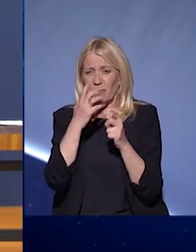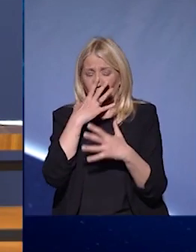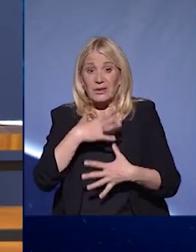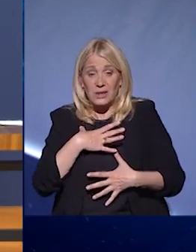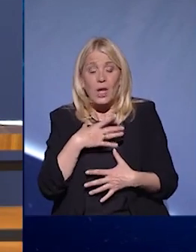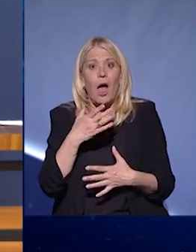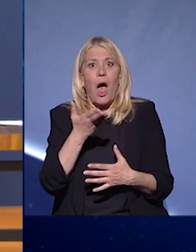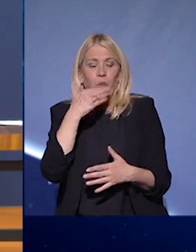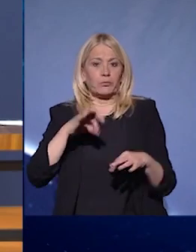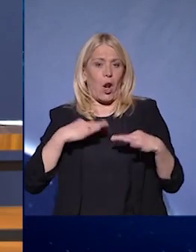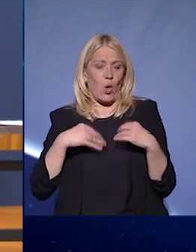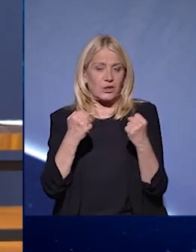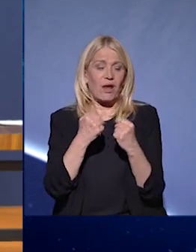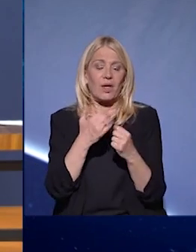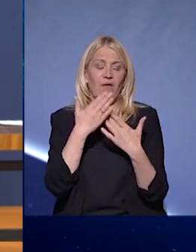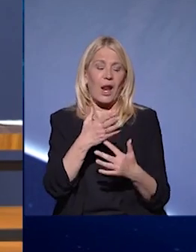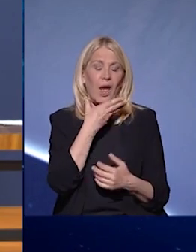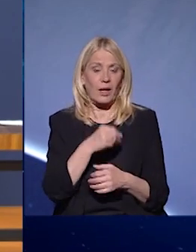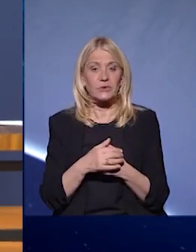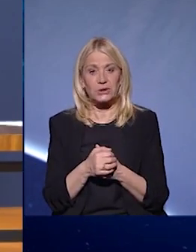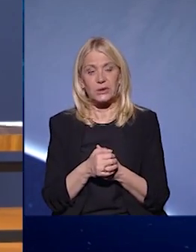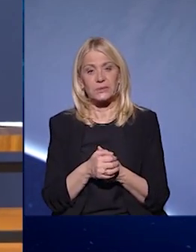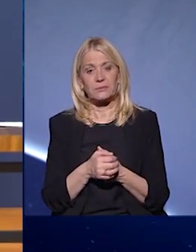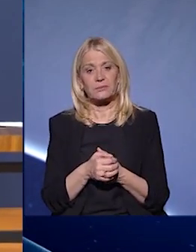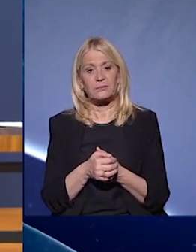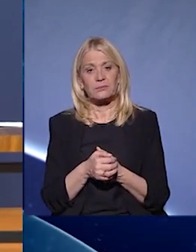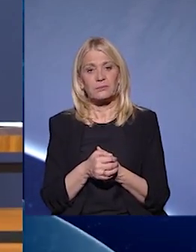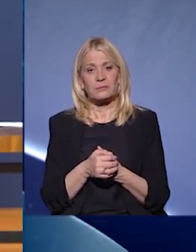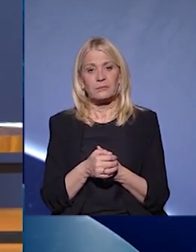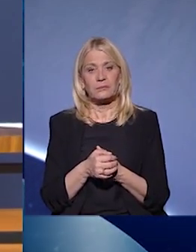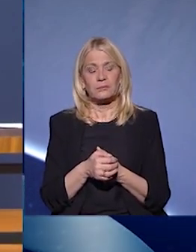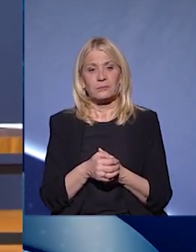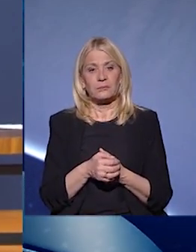a oporavili su se. Hvala najlepše. Hvala, Danijela.